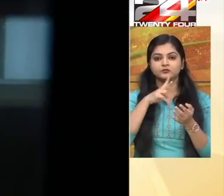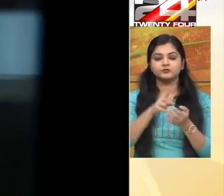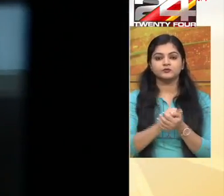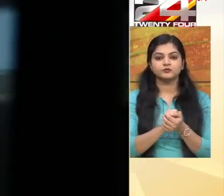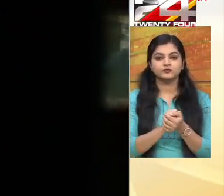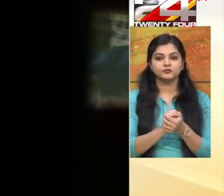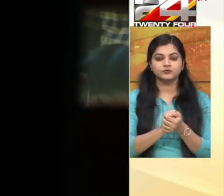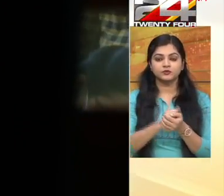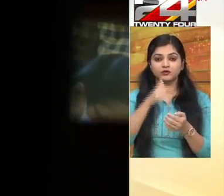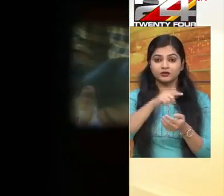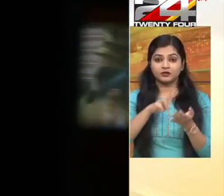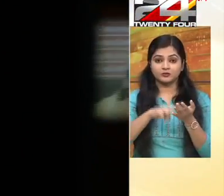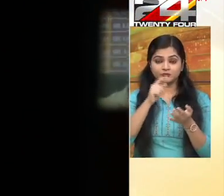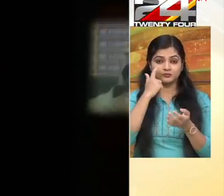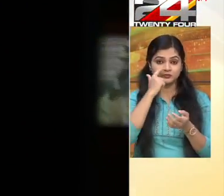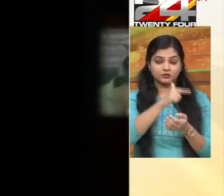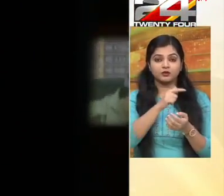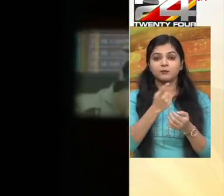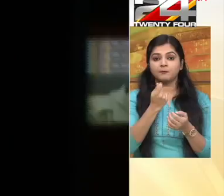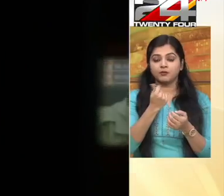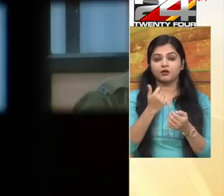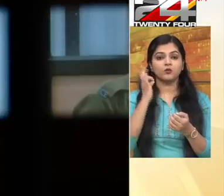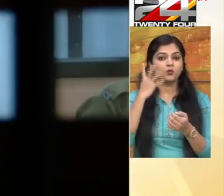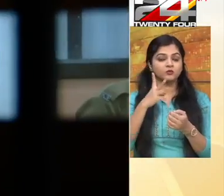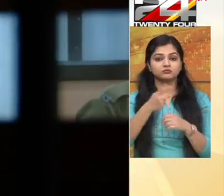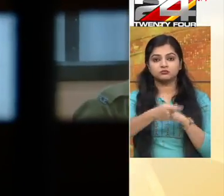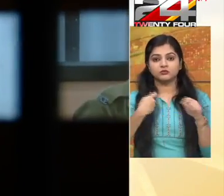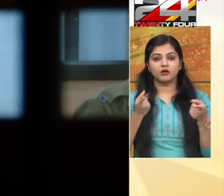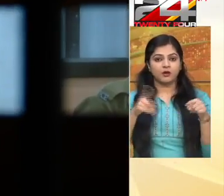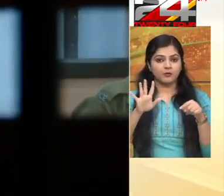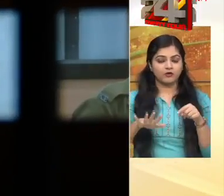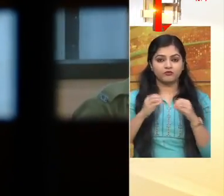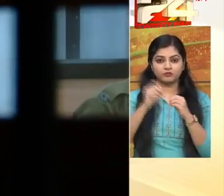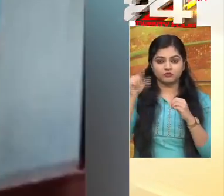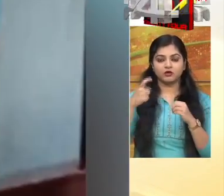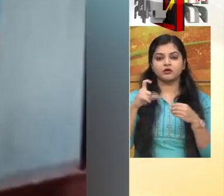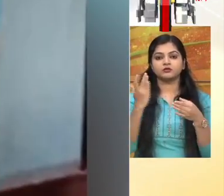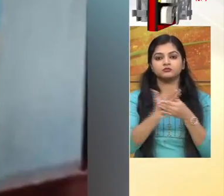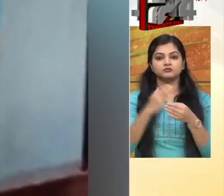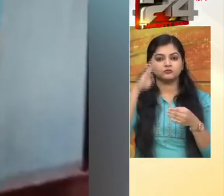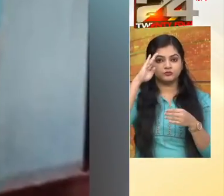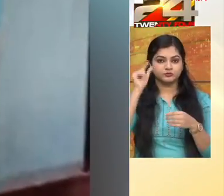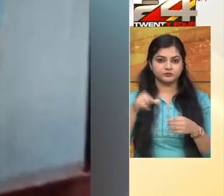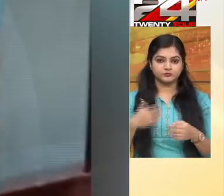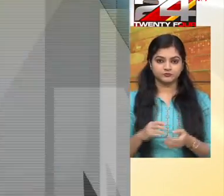പറഞ്ഞു. നീതുവിൽ നിന്ന് പണവും സ്വർണവും തട്ടിയെന്ന പരാതിയിൽ ഇബ്രാഹിം ബാദുഷയ്ക്കെതിരെ പോലീസ് കേസെടുത്തു.